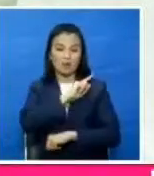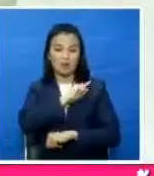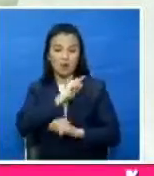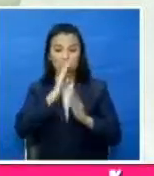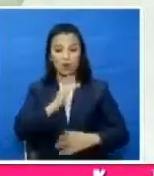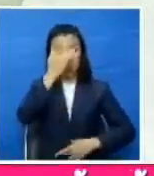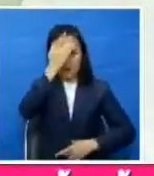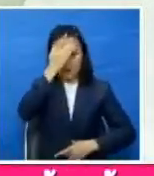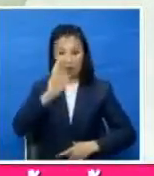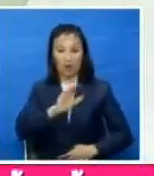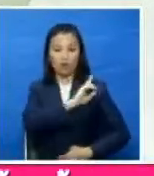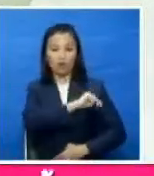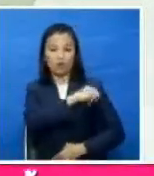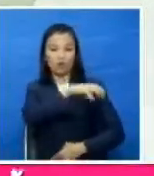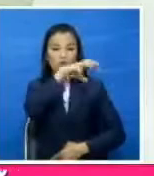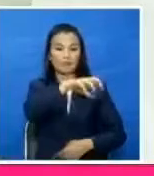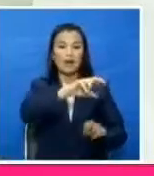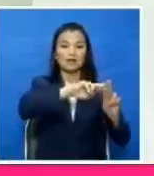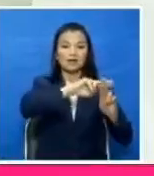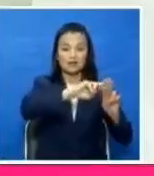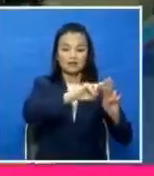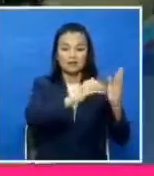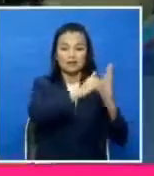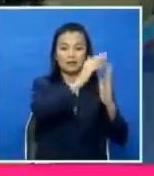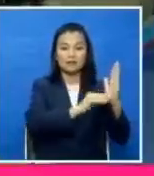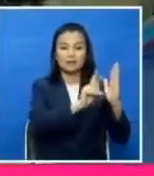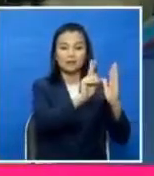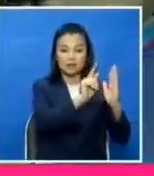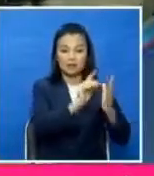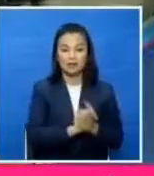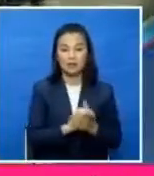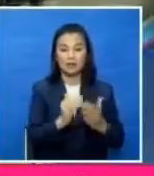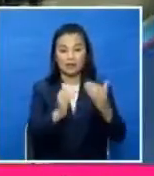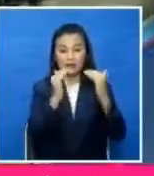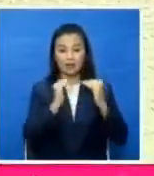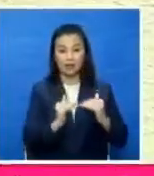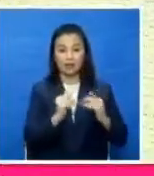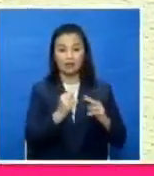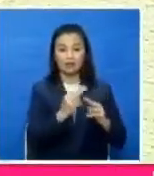รงพยาบาลสมิติเวชสุขุมวิทคุณสุเมธจันทร์สุตะ